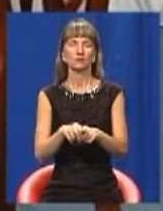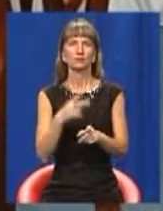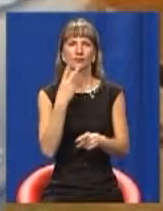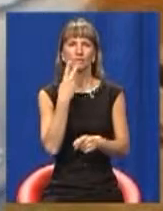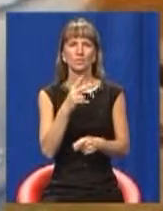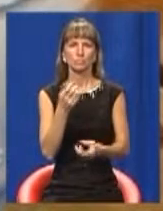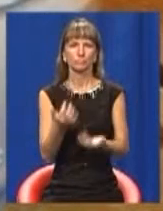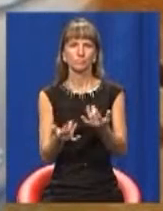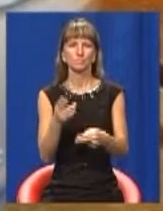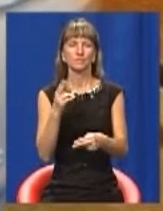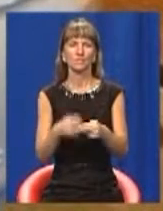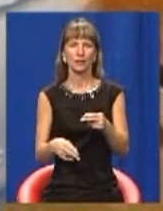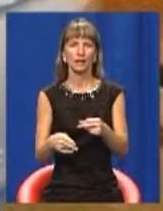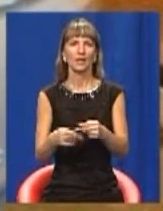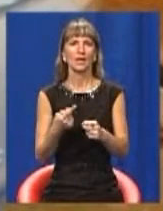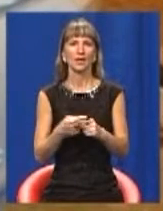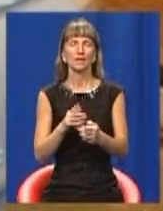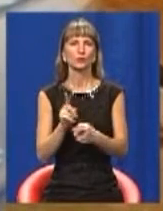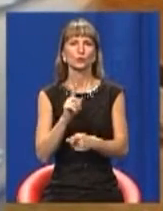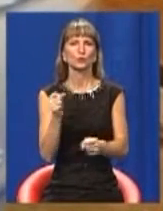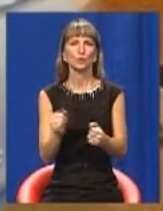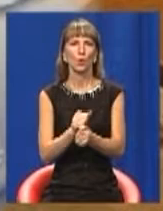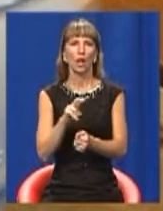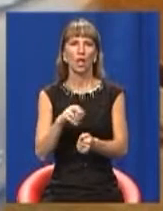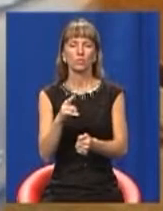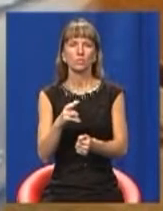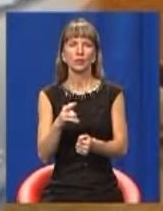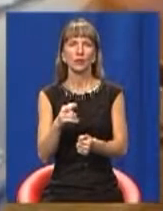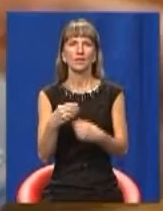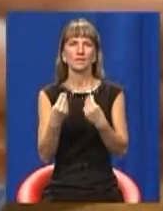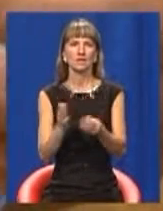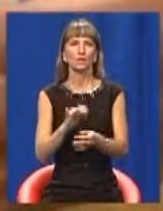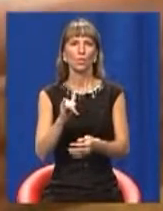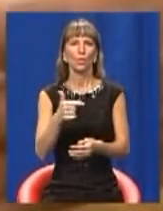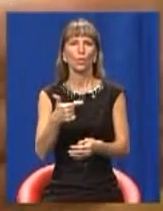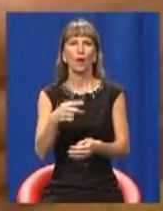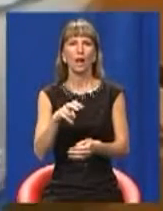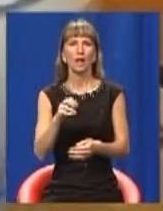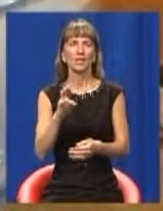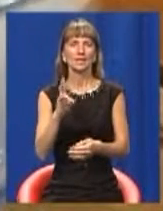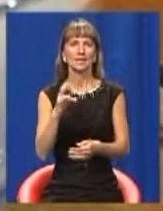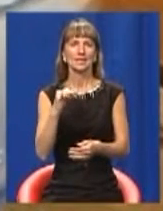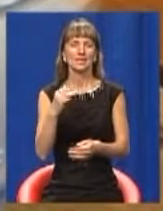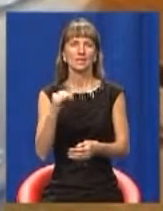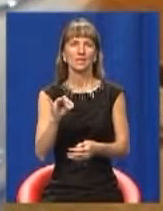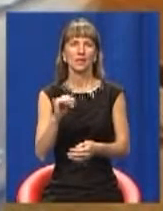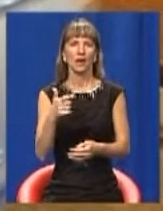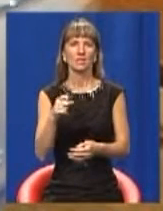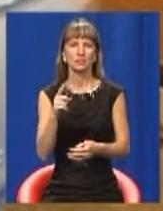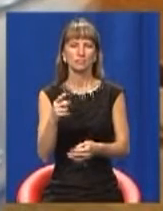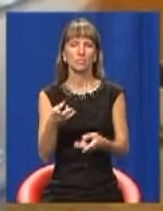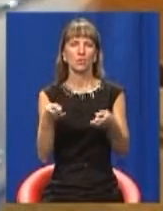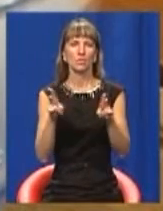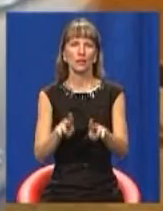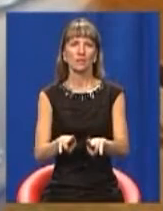Угу. Это означает, что сухой лед перестал выделять углекислый шар, и наш газ остался.